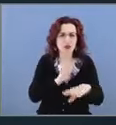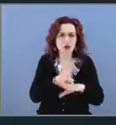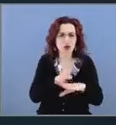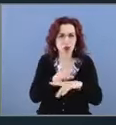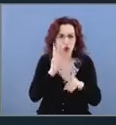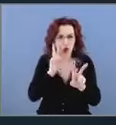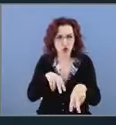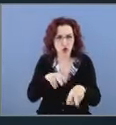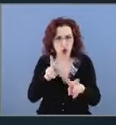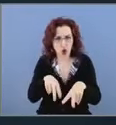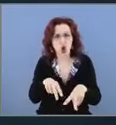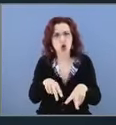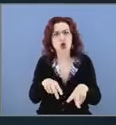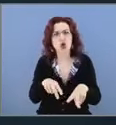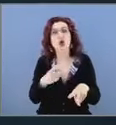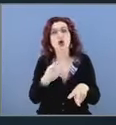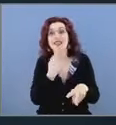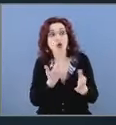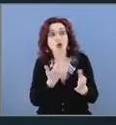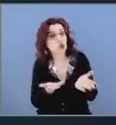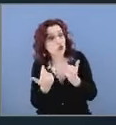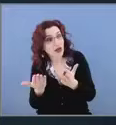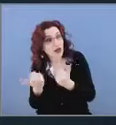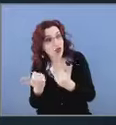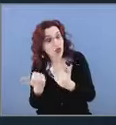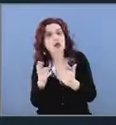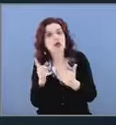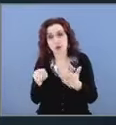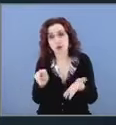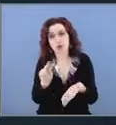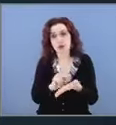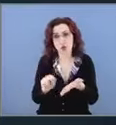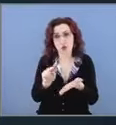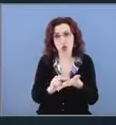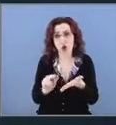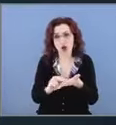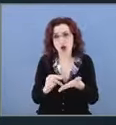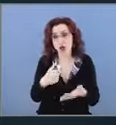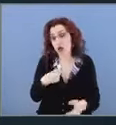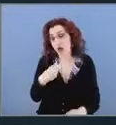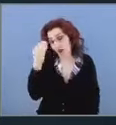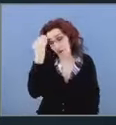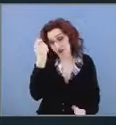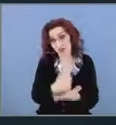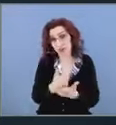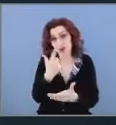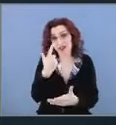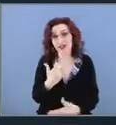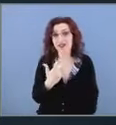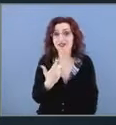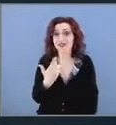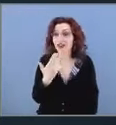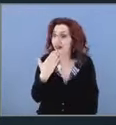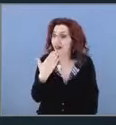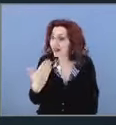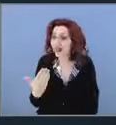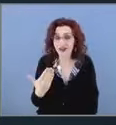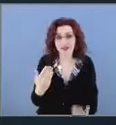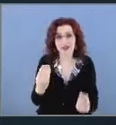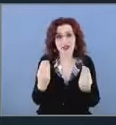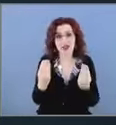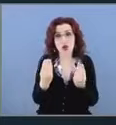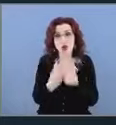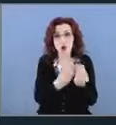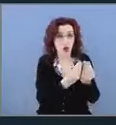alle scuole. E quindi ecco, penso sia importante, ringrazio anche gli altri colleghi dei vari istituti che sono impegnati in questa